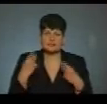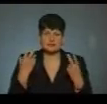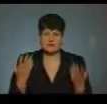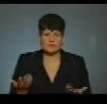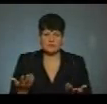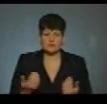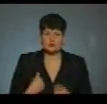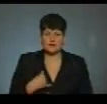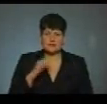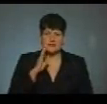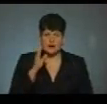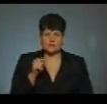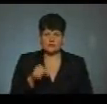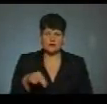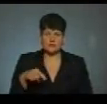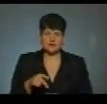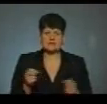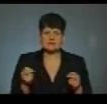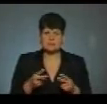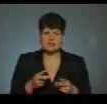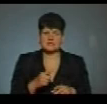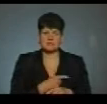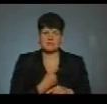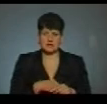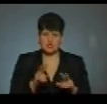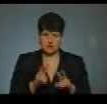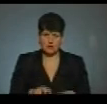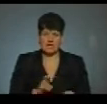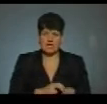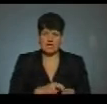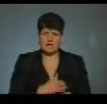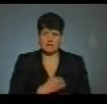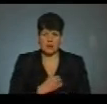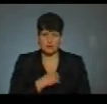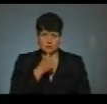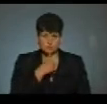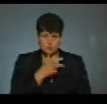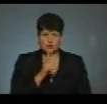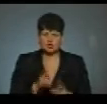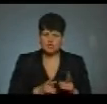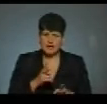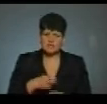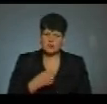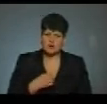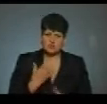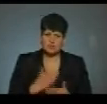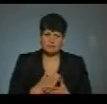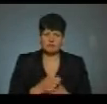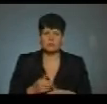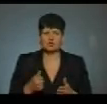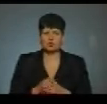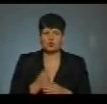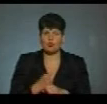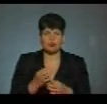нас зранку вони проходять спецмедогляд, лікар міряє температуру, хто скаржиться чи кашель, ми до роботи